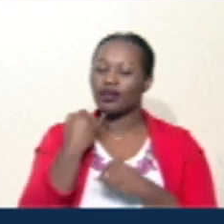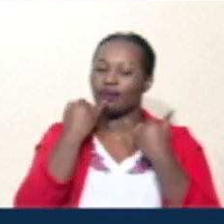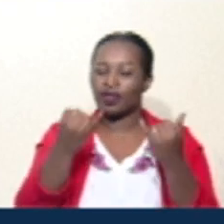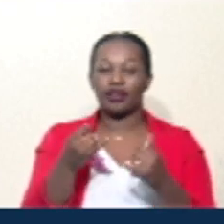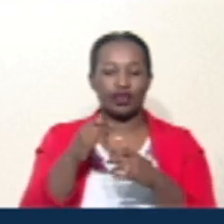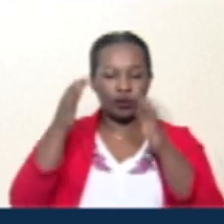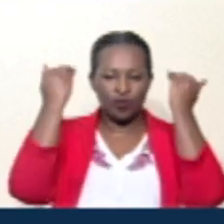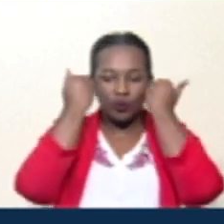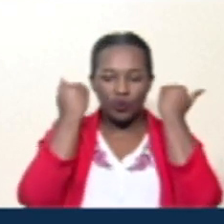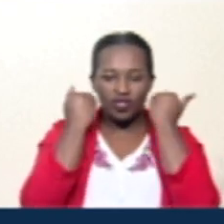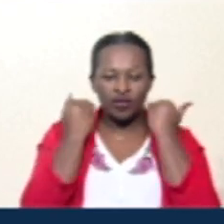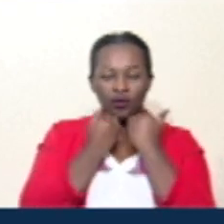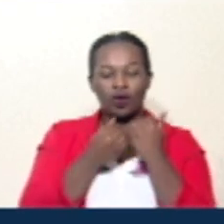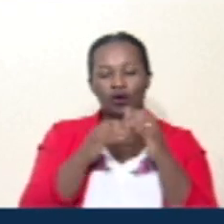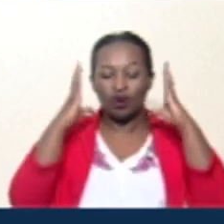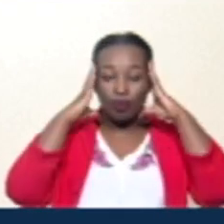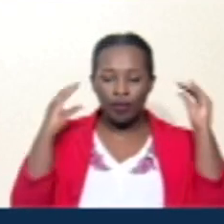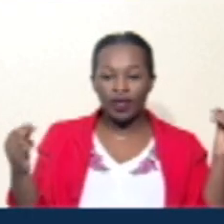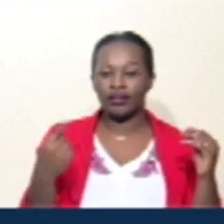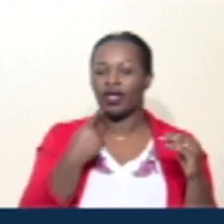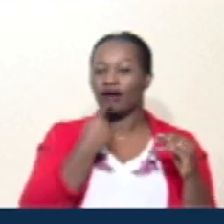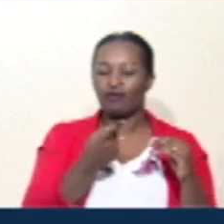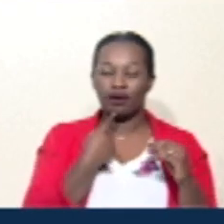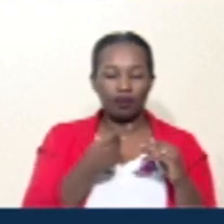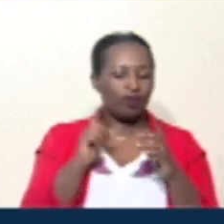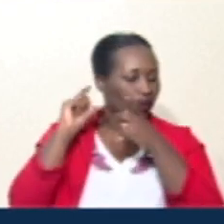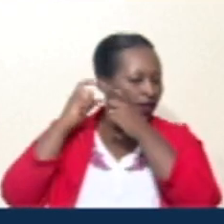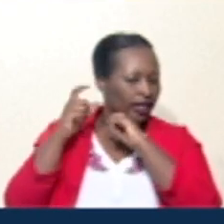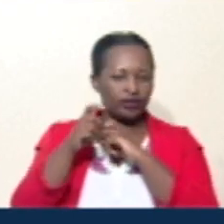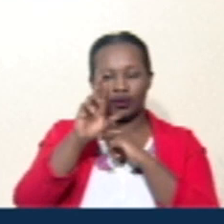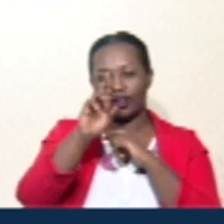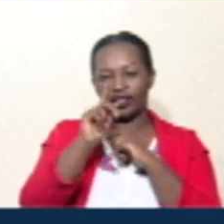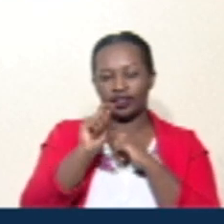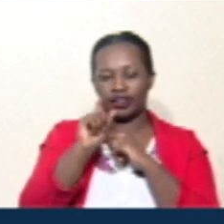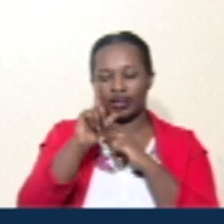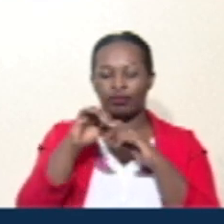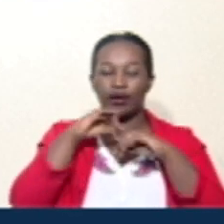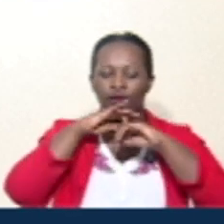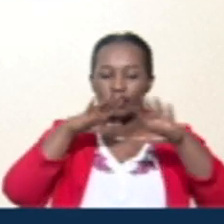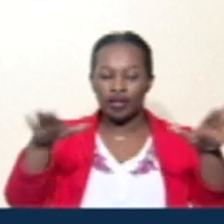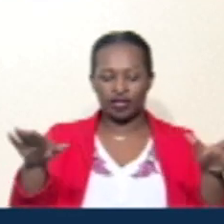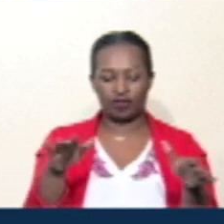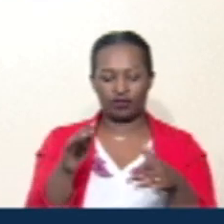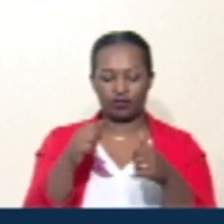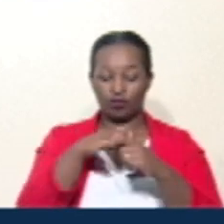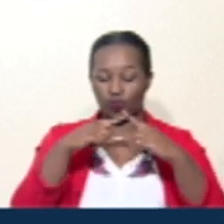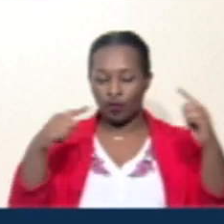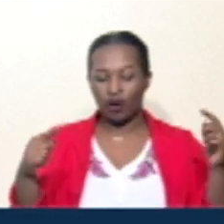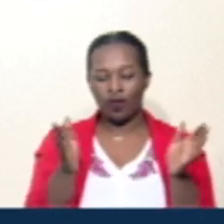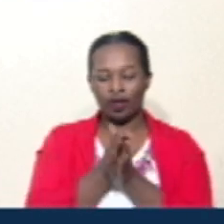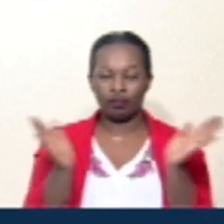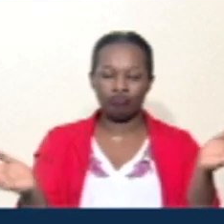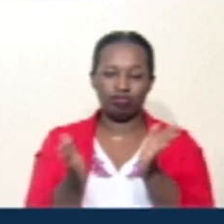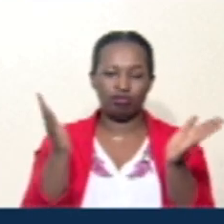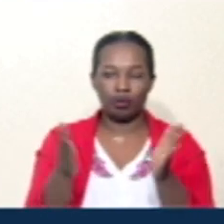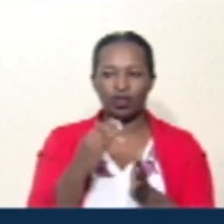yakongeje urwango mu banyarwanda ikanagira uruhare runini mu kuvuga aho Abatutsi babaga bihishe kugira ngo bicwe mu gihe cya Jeneoside yakorewe